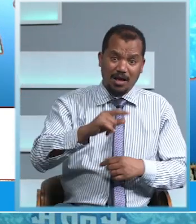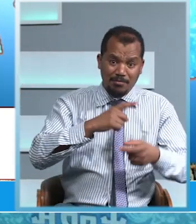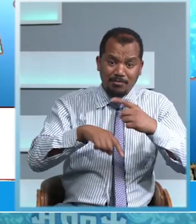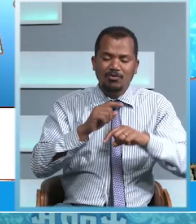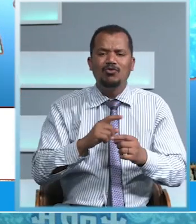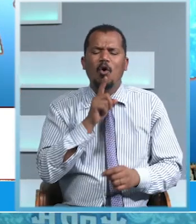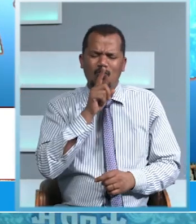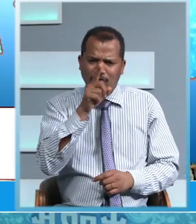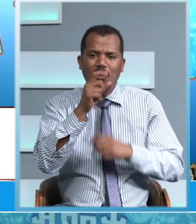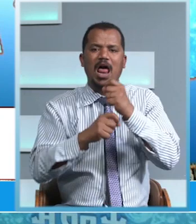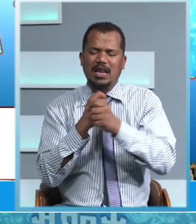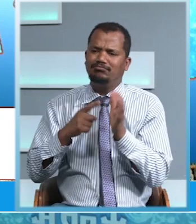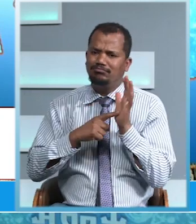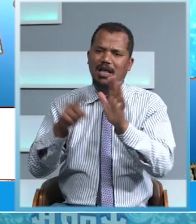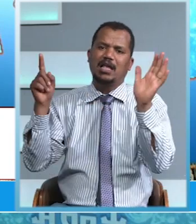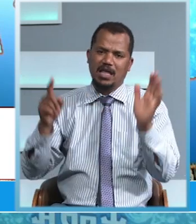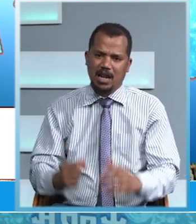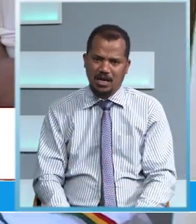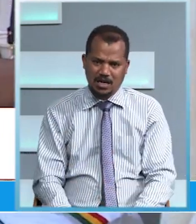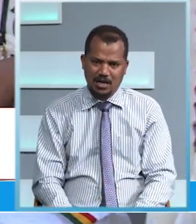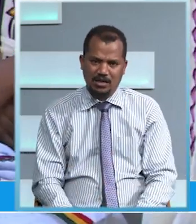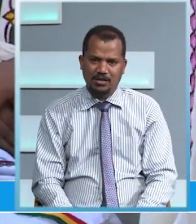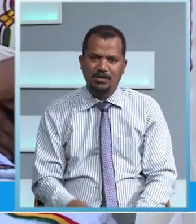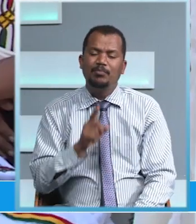መምጣቱ ዑነታውን ለዓለም ያሳያል ነው ያሉት።